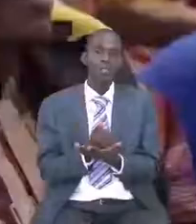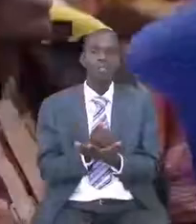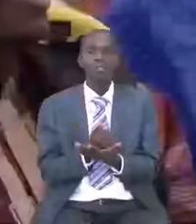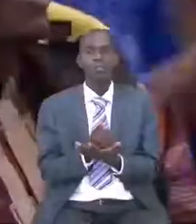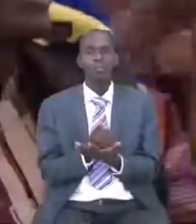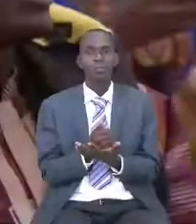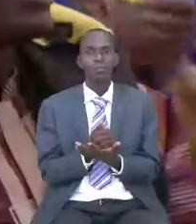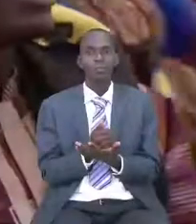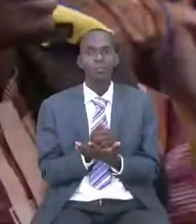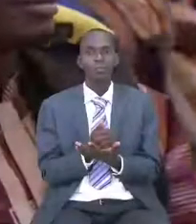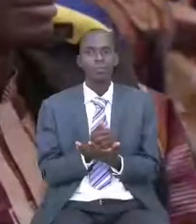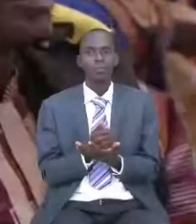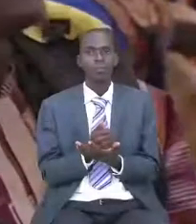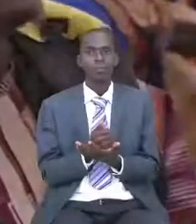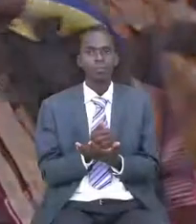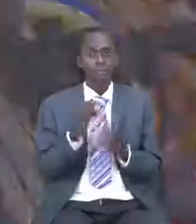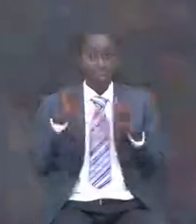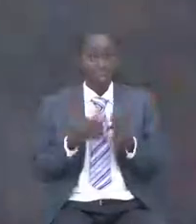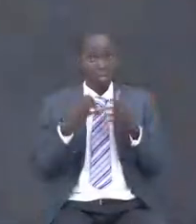pionniers extraordinaires. Amen.